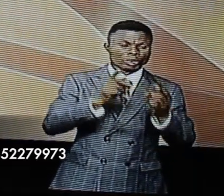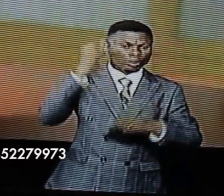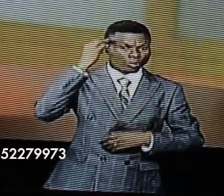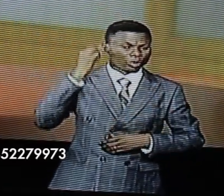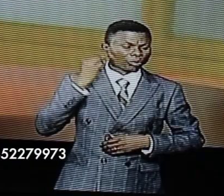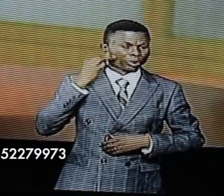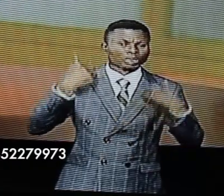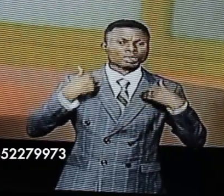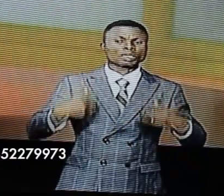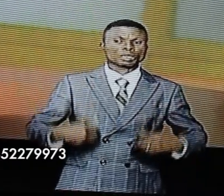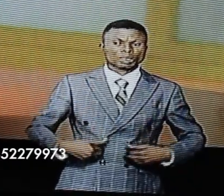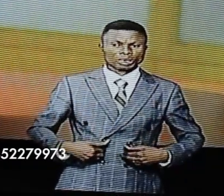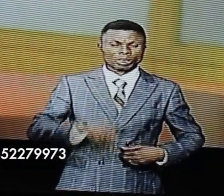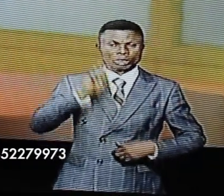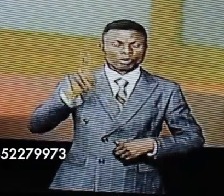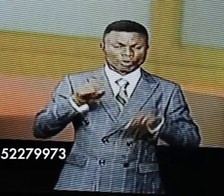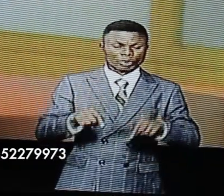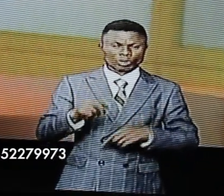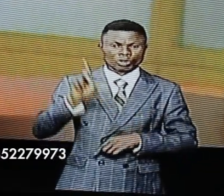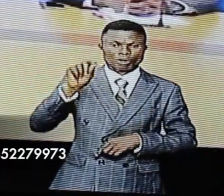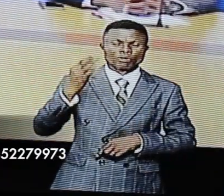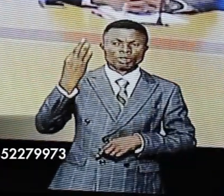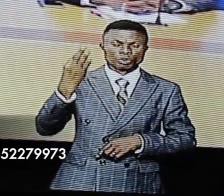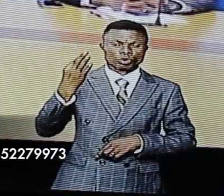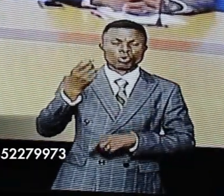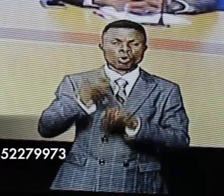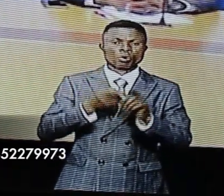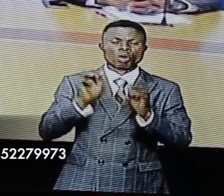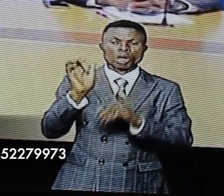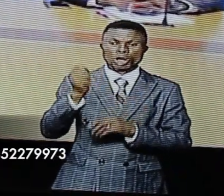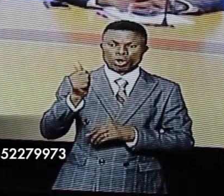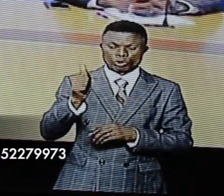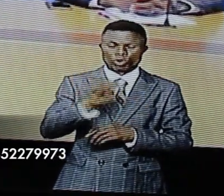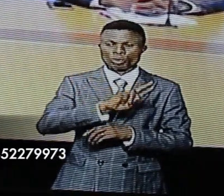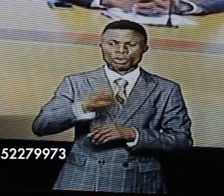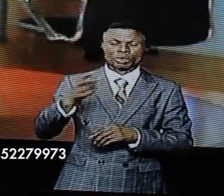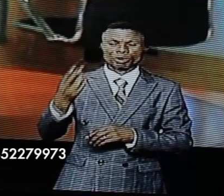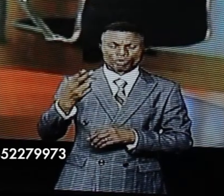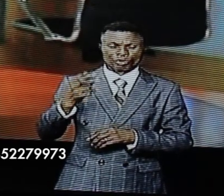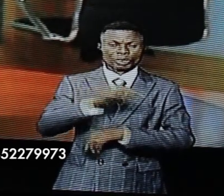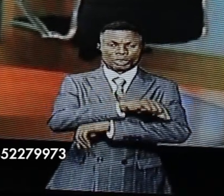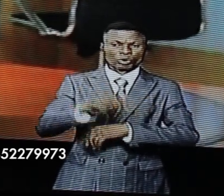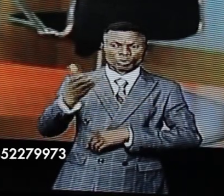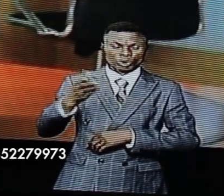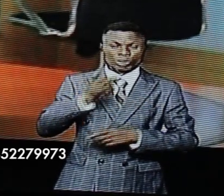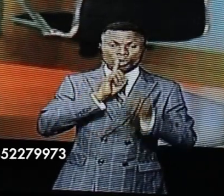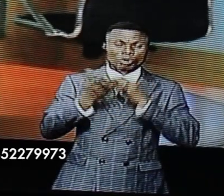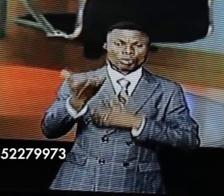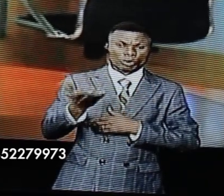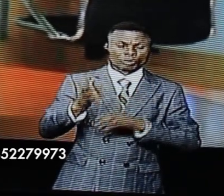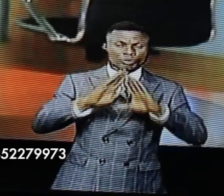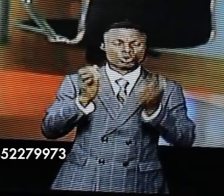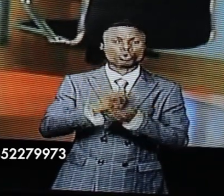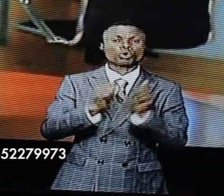ministre Étienne Longondo ce vendredi 23 octobre en son cabinet de travail à l'immeuble du gouvernement. Au menu des échanges, tous